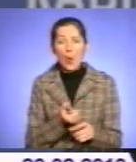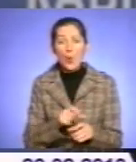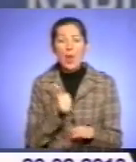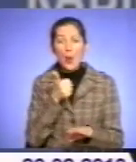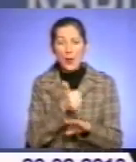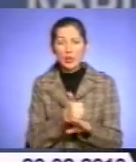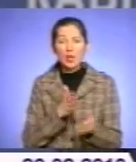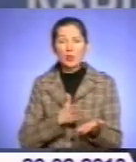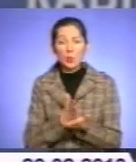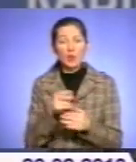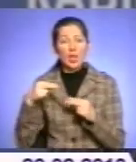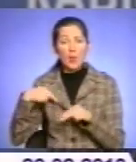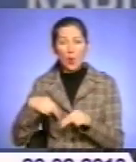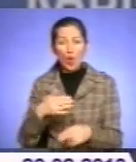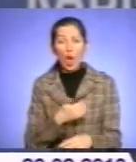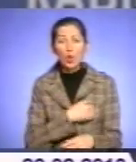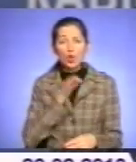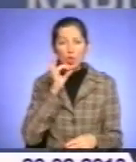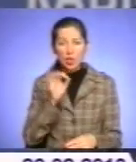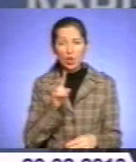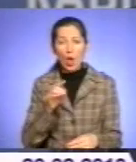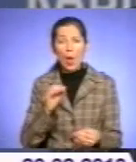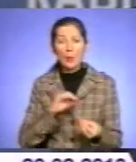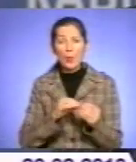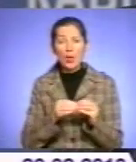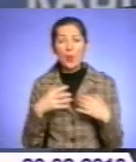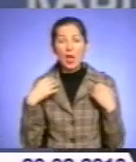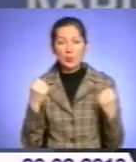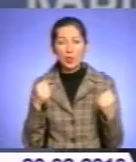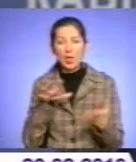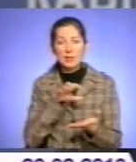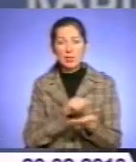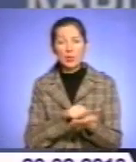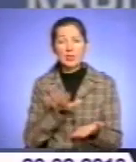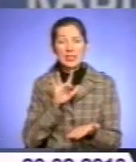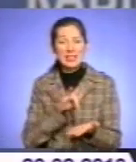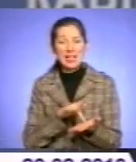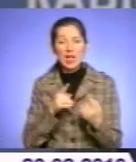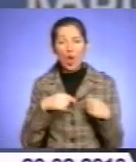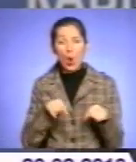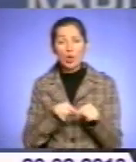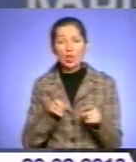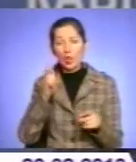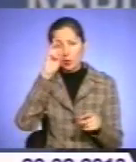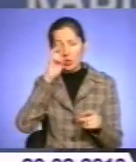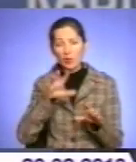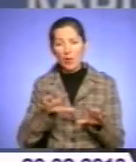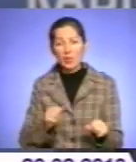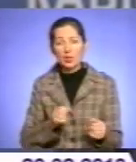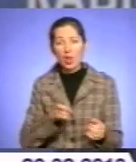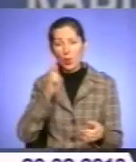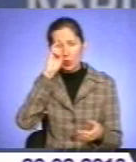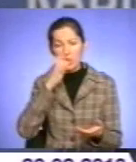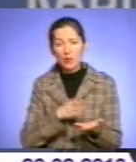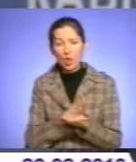роботи. Хочу сказати, що проблемами спорту і так займався центральний орган государственной власти, государственная служба